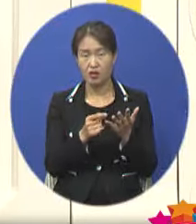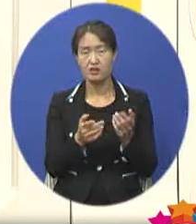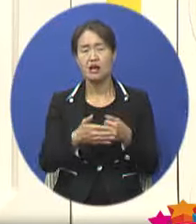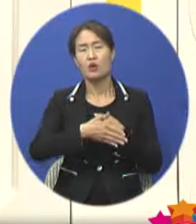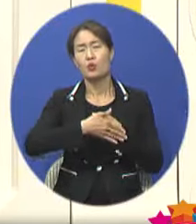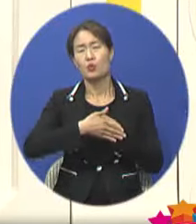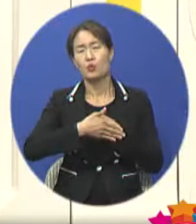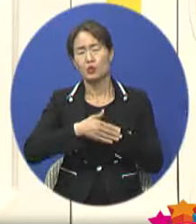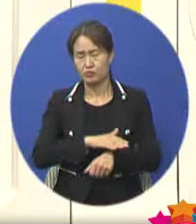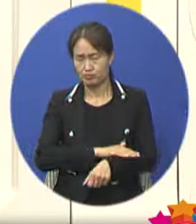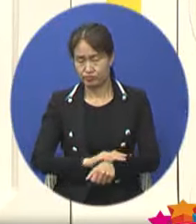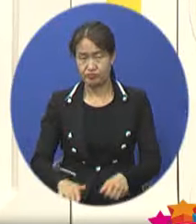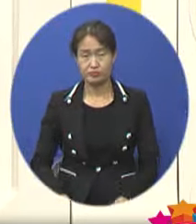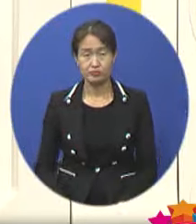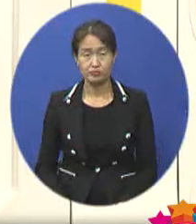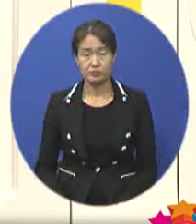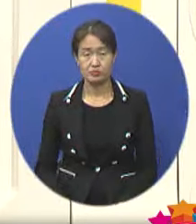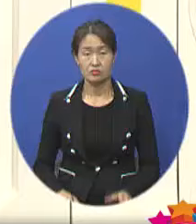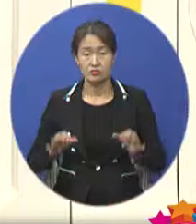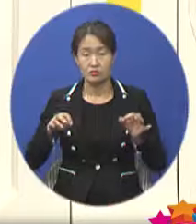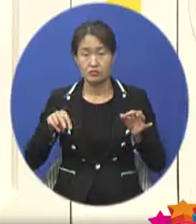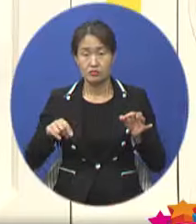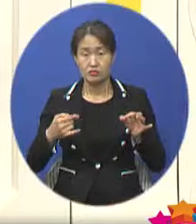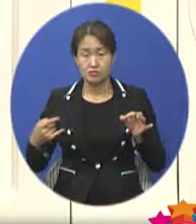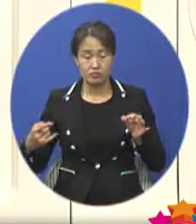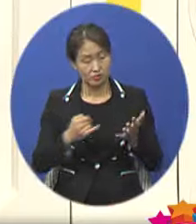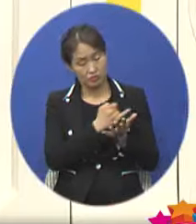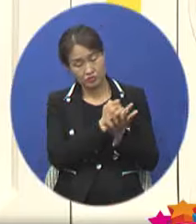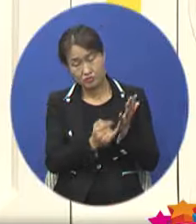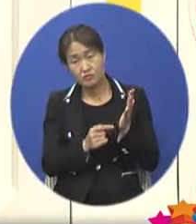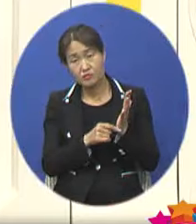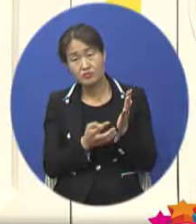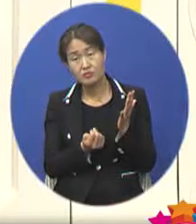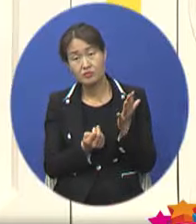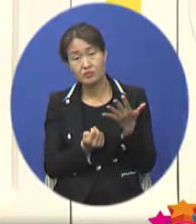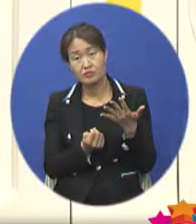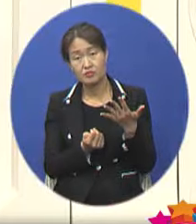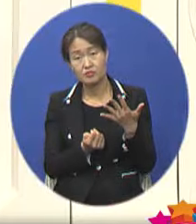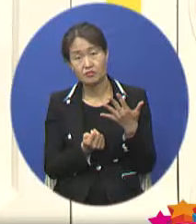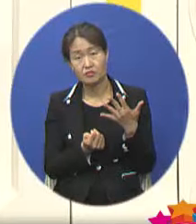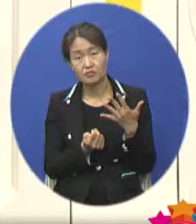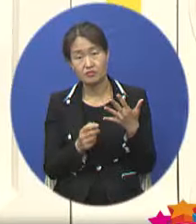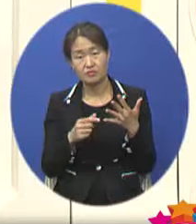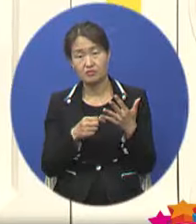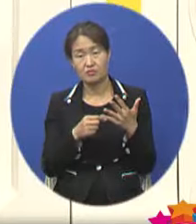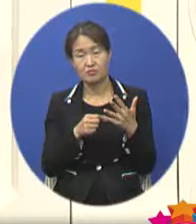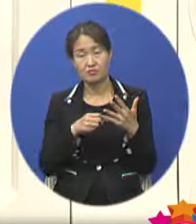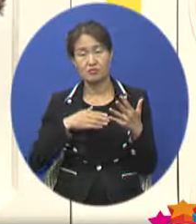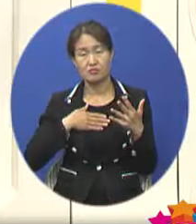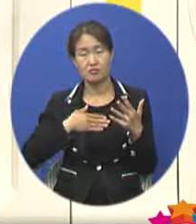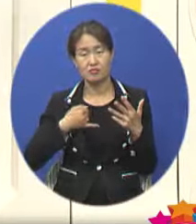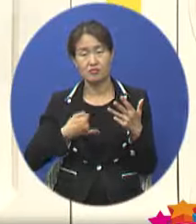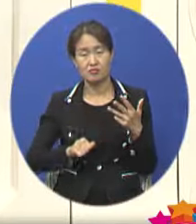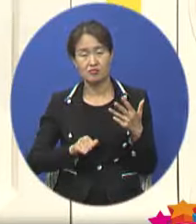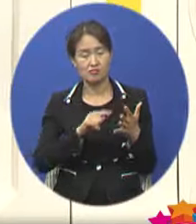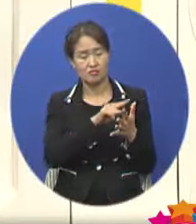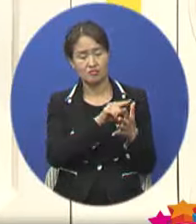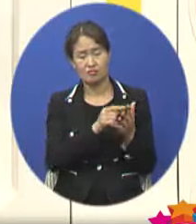예. 언니분들이. 우리 김수희 어머니는 몇째 때 딸이에요? 난 5째 딸이에요. 5째니까